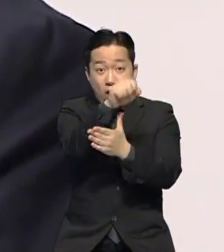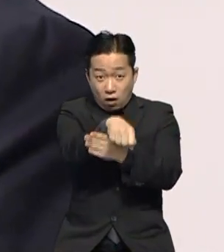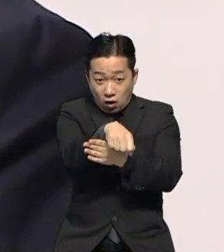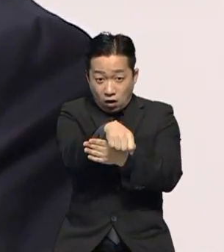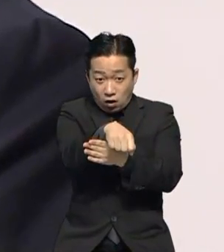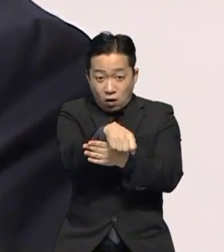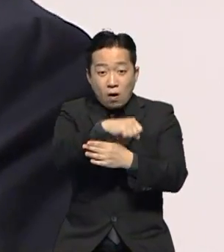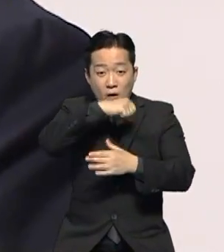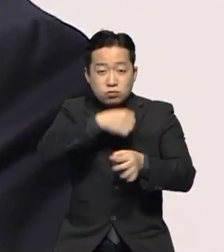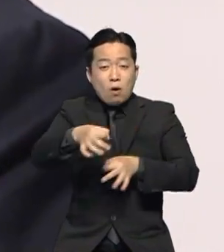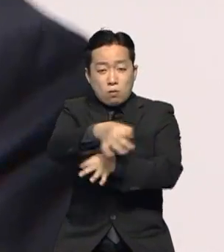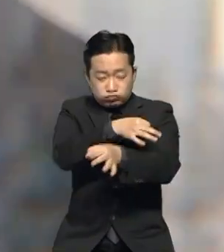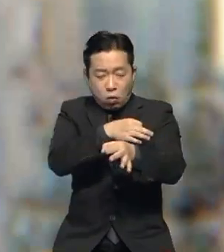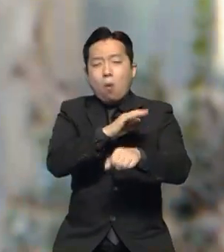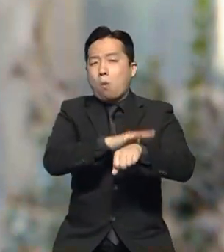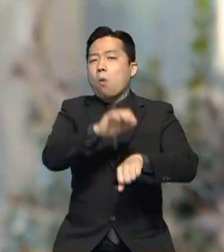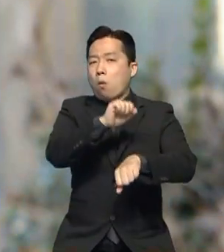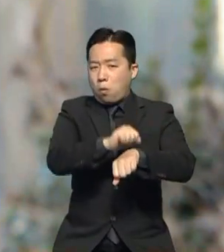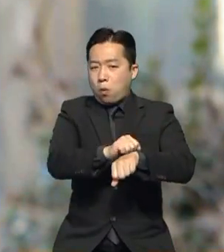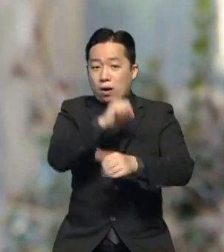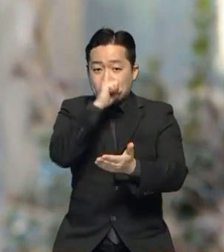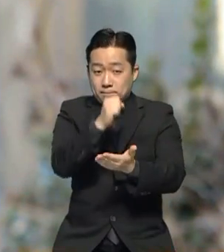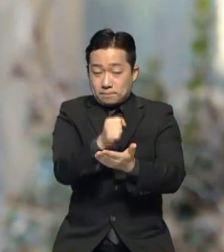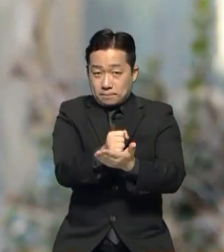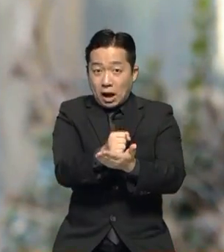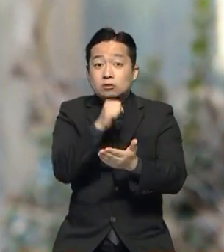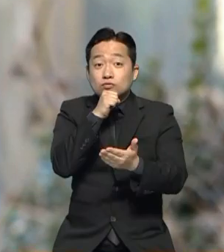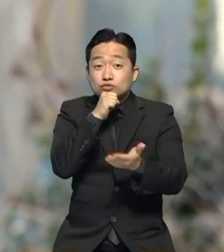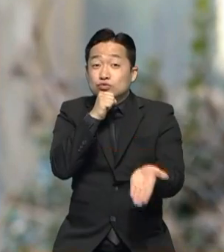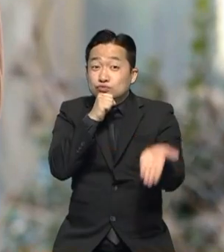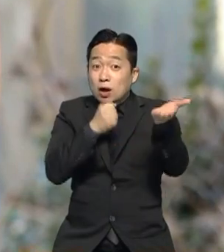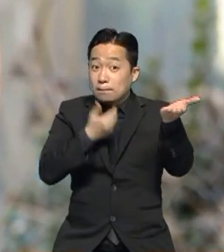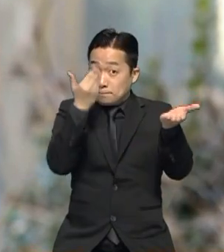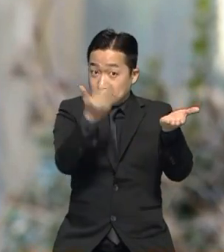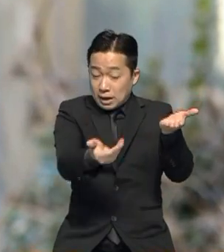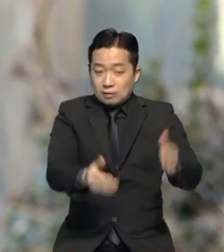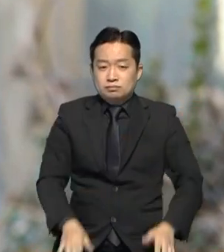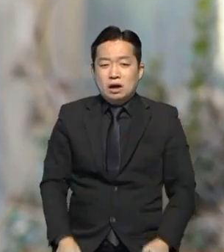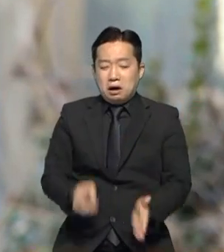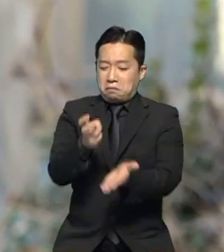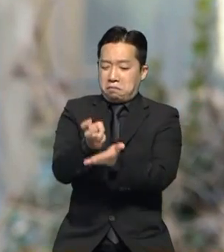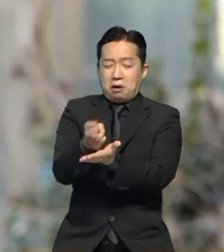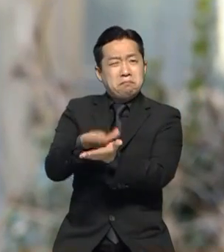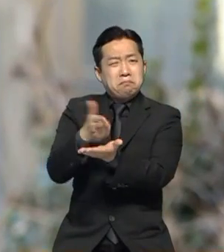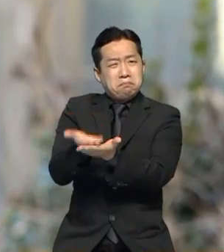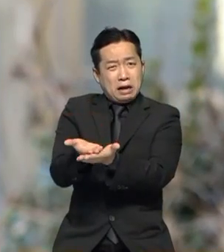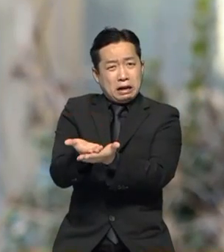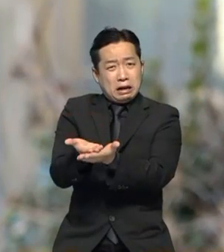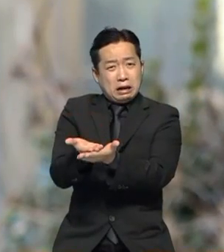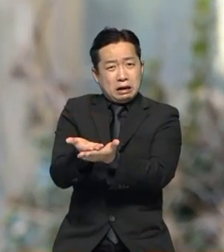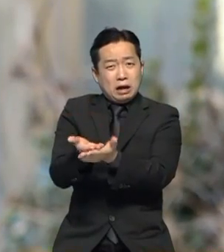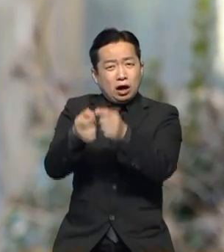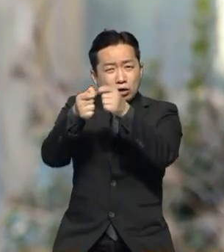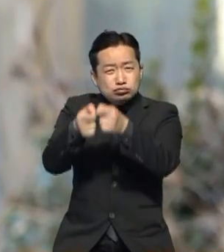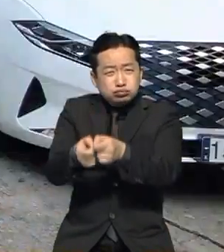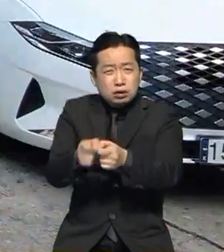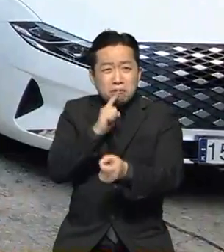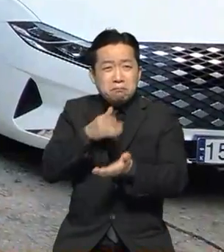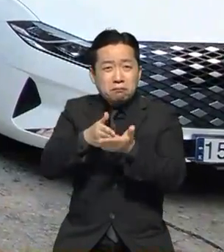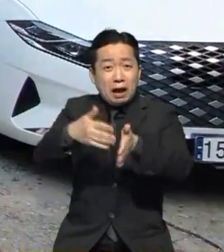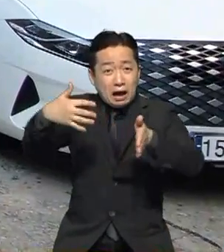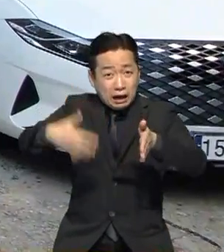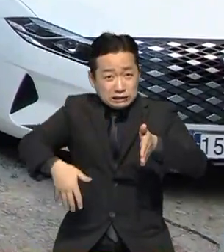재정, 금융정책이라면서 적합성에 높은 점수를 줬지만 법제도 정비를 위한 구체안을 내놓지 않았다는